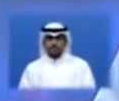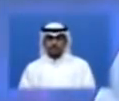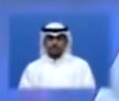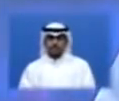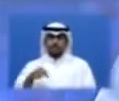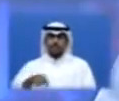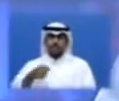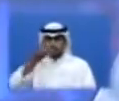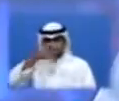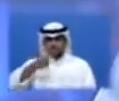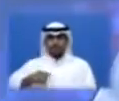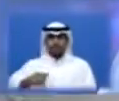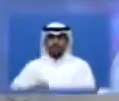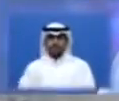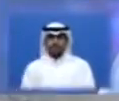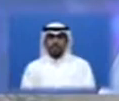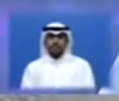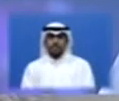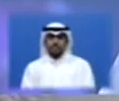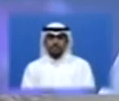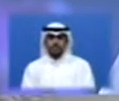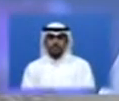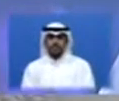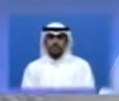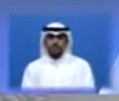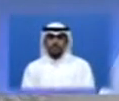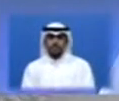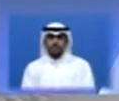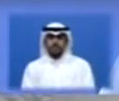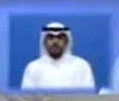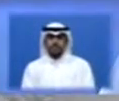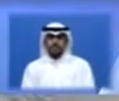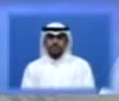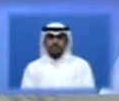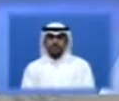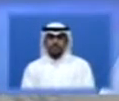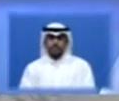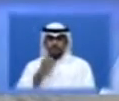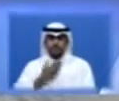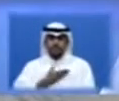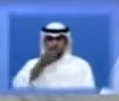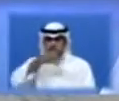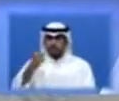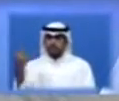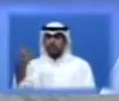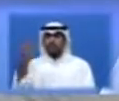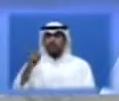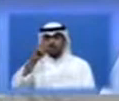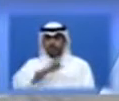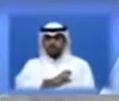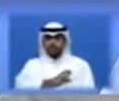سيداتي وسادتي، البقاء لله. انتقل إلى رحمة الله تعالى فلاح عيد فلاح العميان العازمي عن عمر